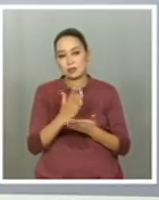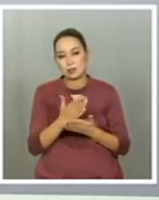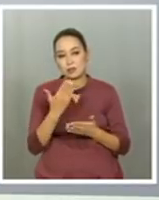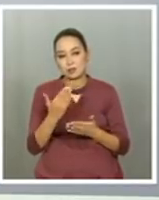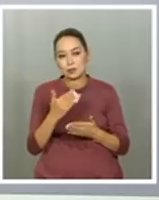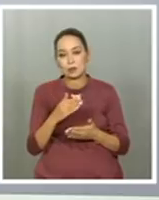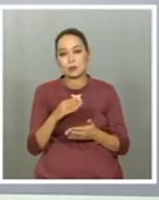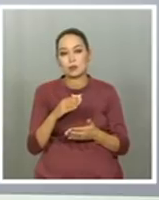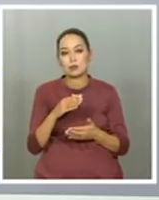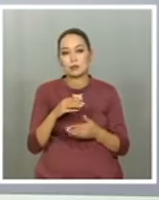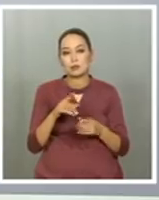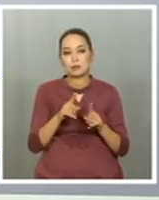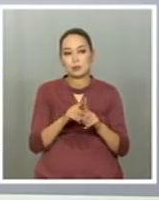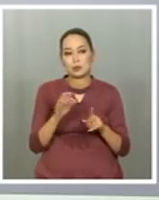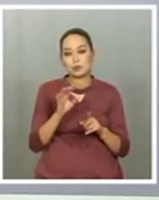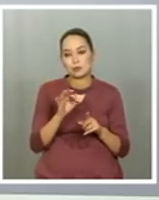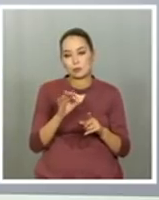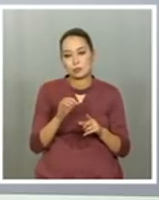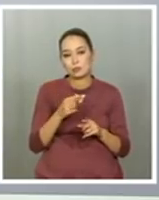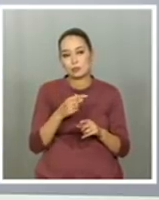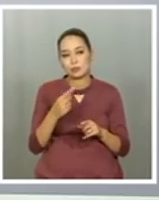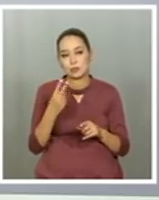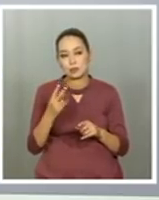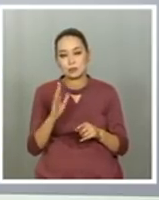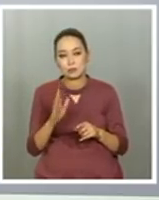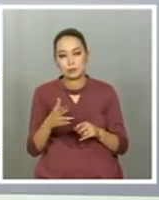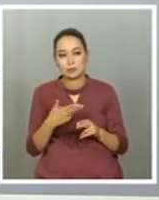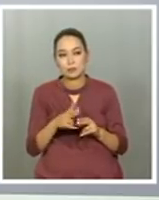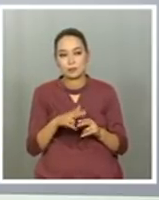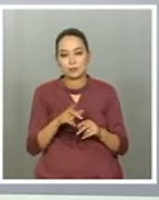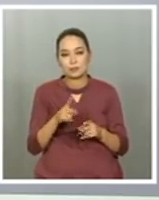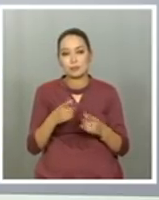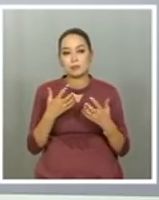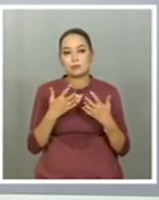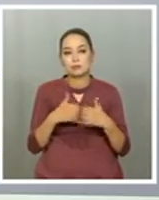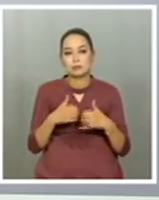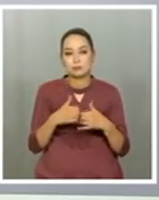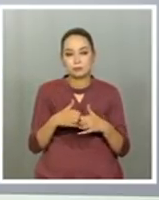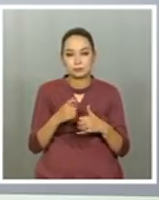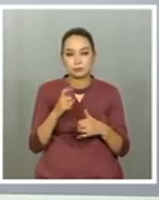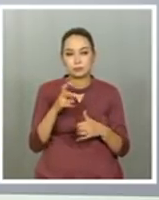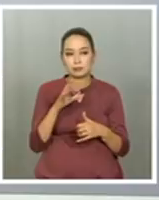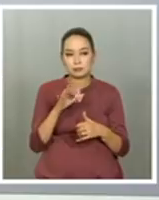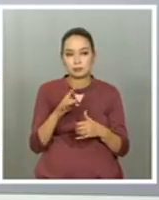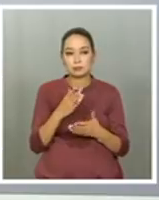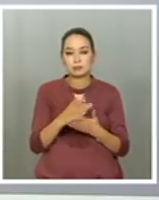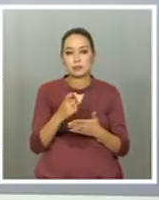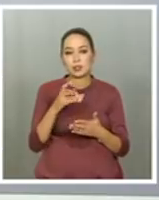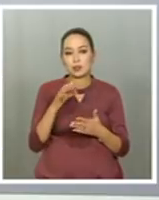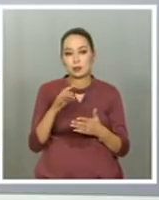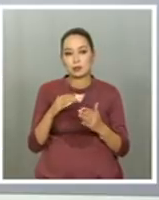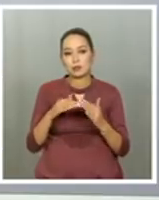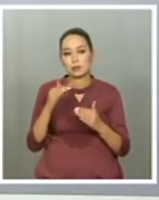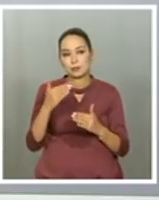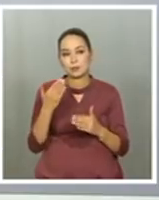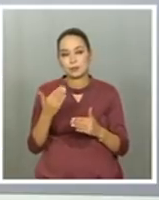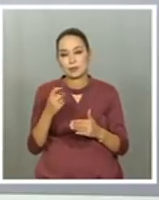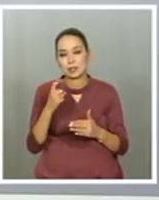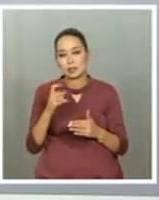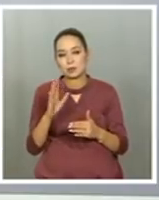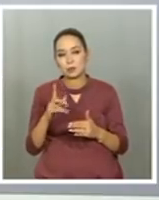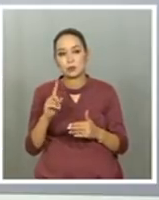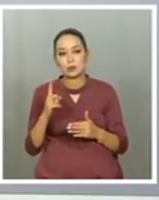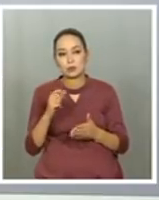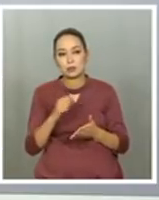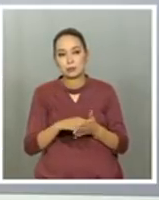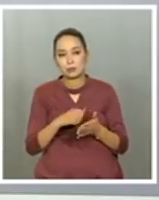тотығы дәрежесі өзгермей минус 2 болады. Осы жерде айнымалы болып тұрған хлор. Хлордың төбесіне біз X-ті қойдық. Себебі